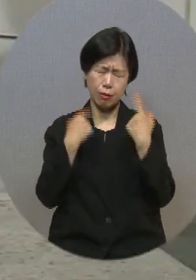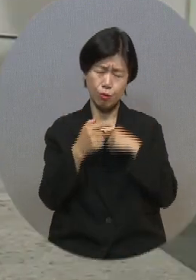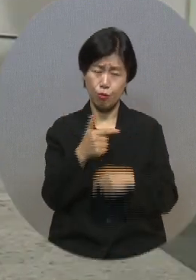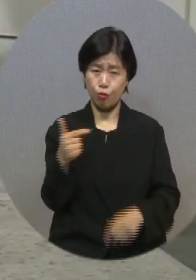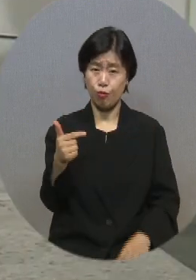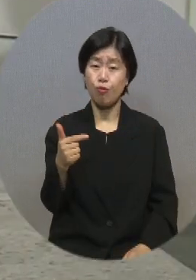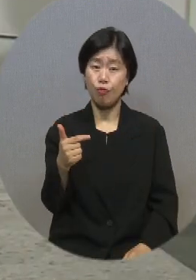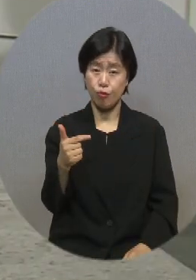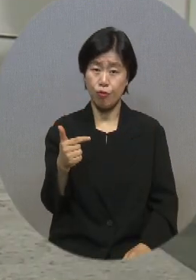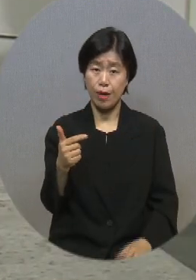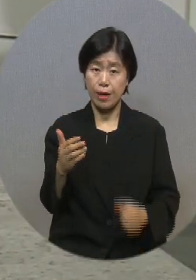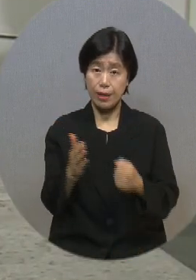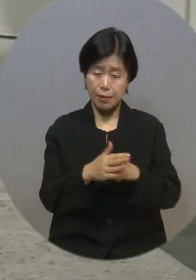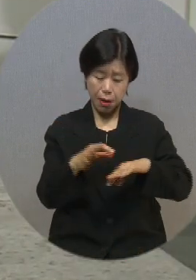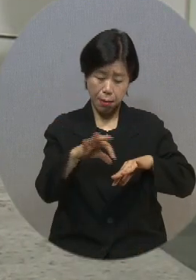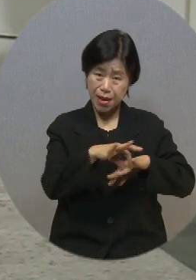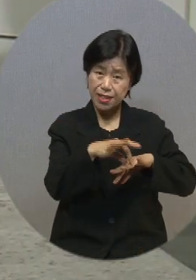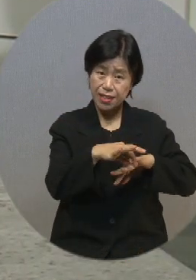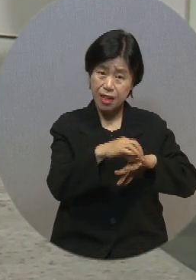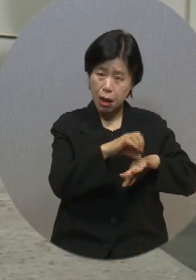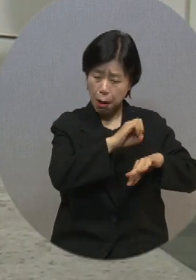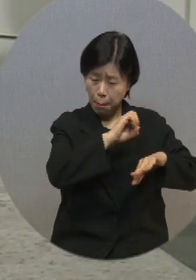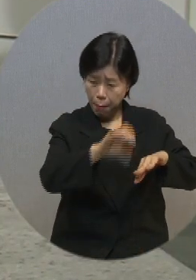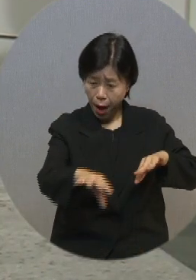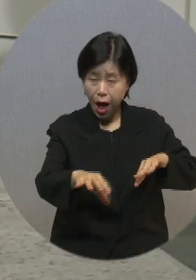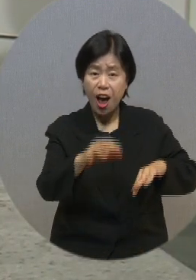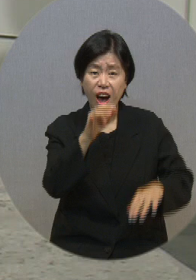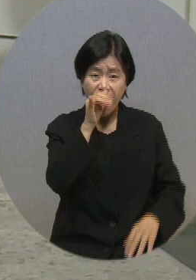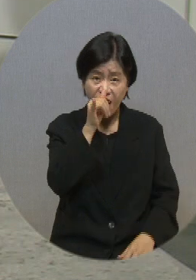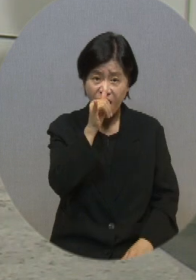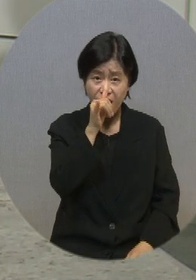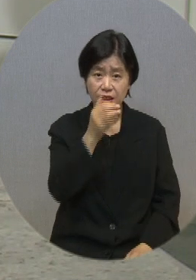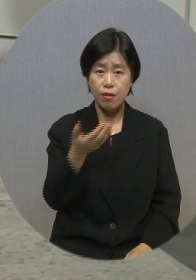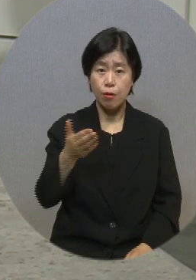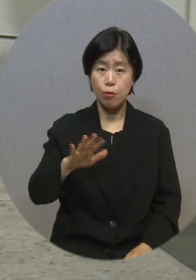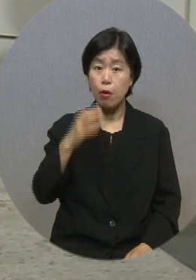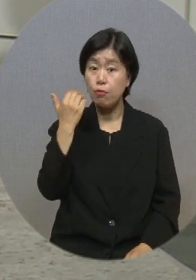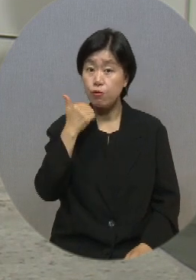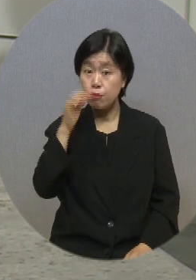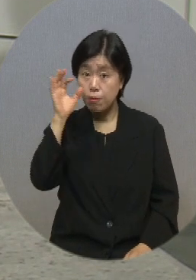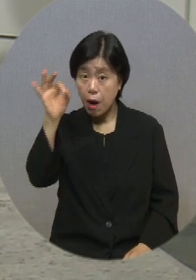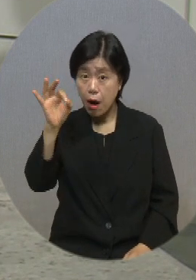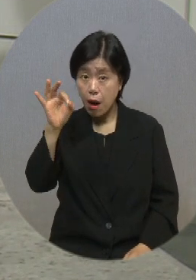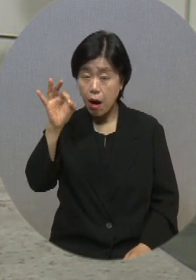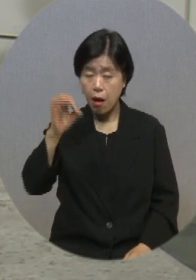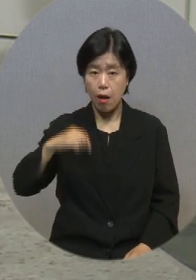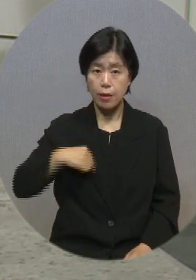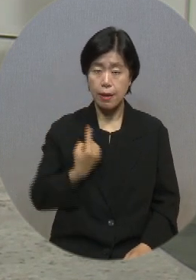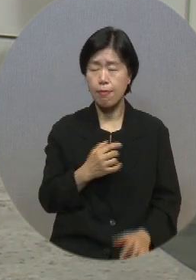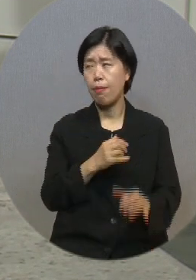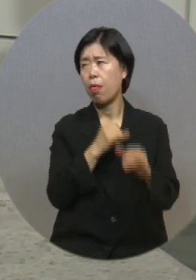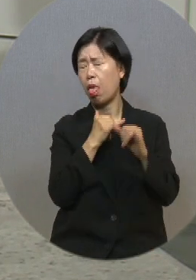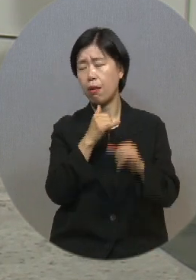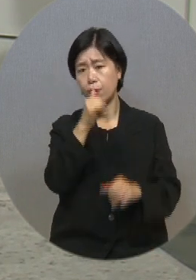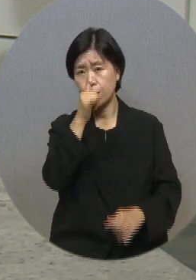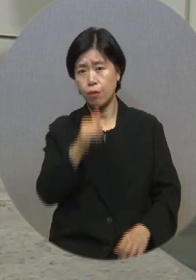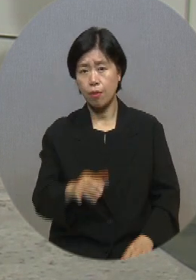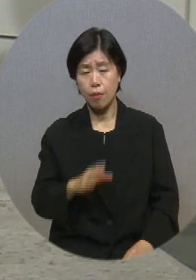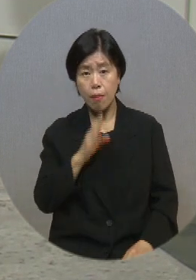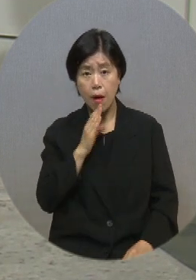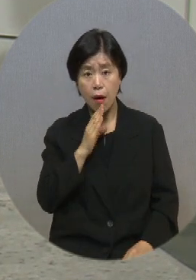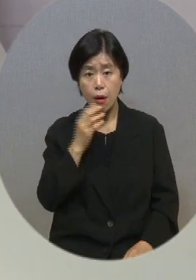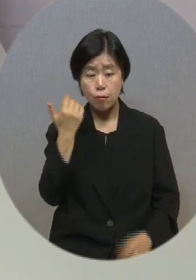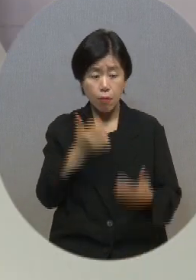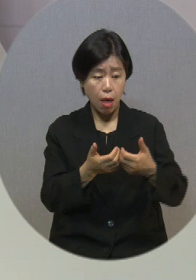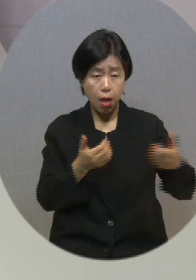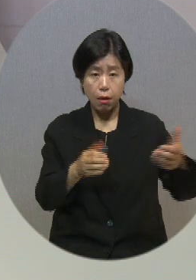네. 반지를 강물에다 버리는 것도 있지만 어떤 사람은 자기 생명을 버리는 사람도 있잖아요. 그러면 안 되죠. 이별의 아픔 때문에.